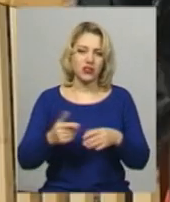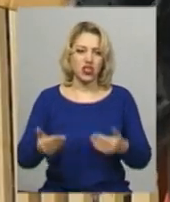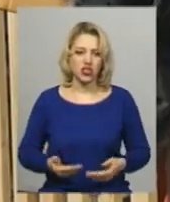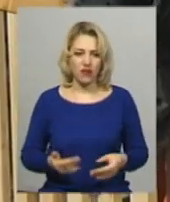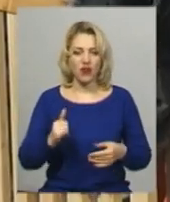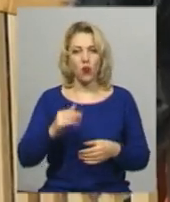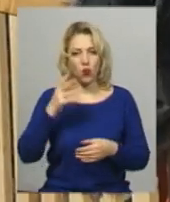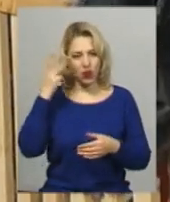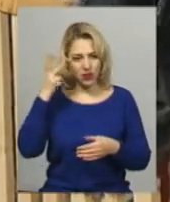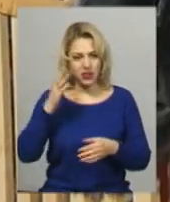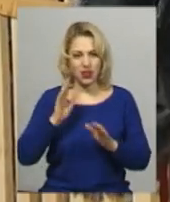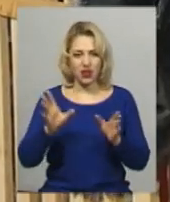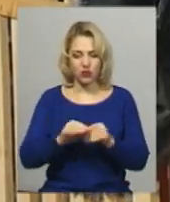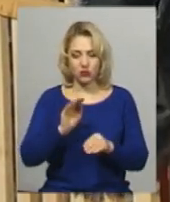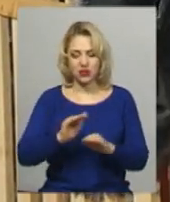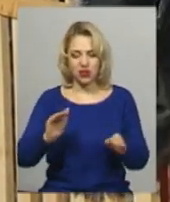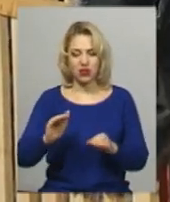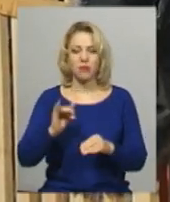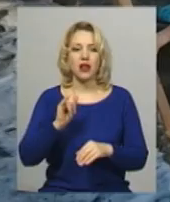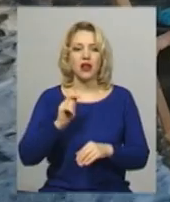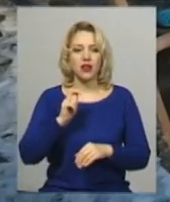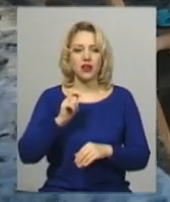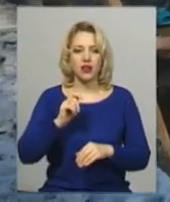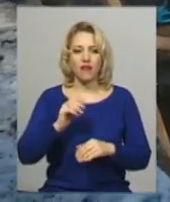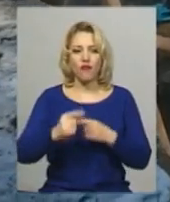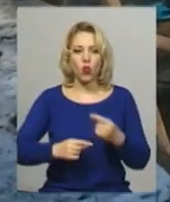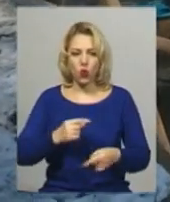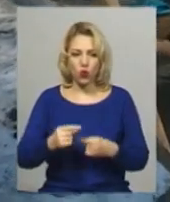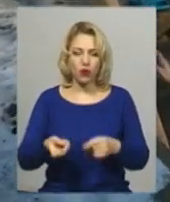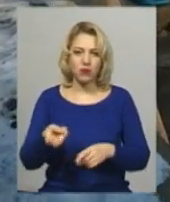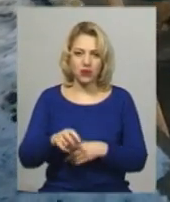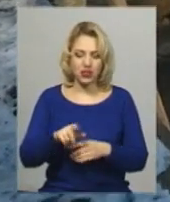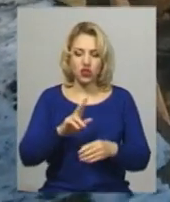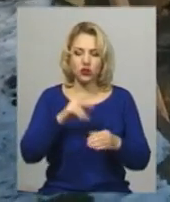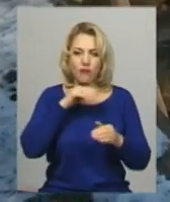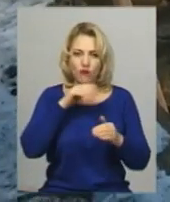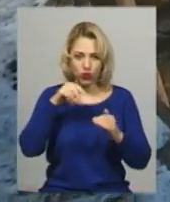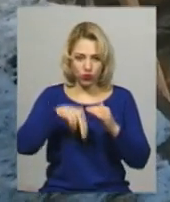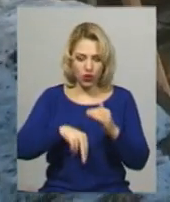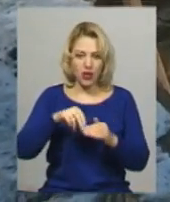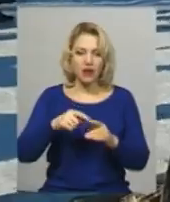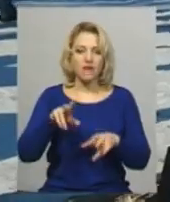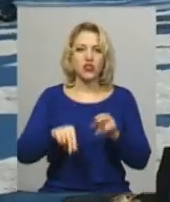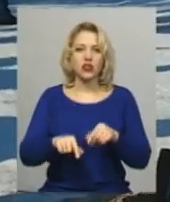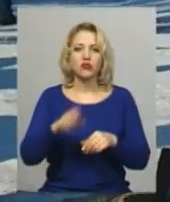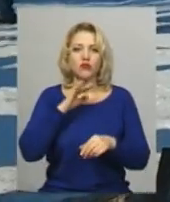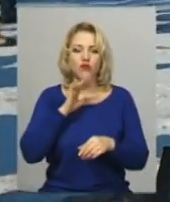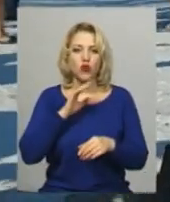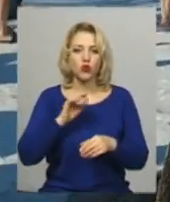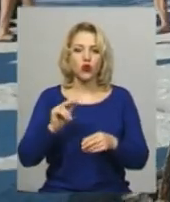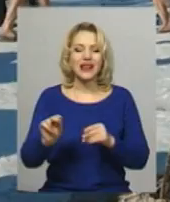дітьми і онуками приїхала спеціально, щоб зануритися у воду. Каже, воду з джерела селяни здавна вважали цілющою. Тому на цьому місці